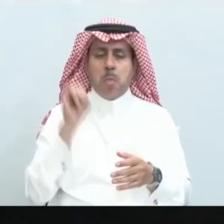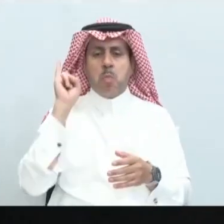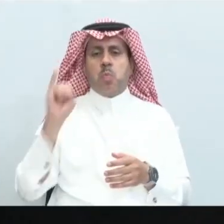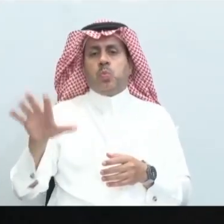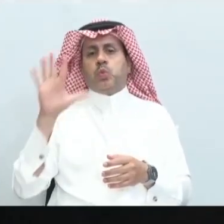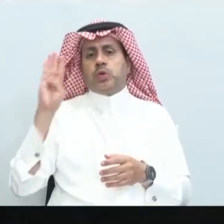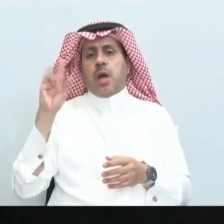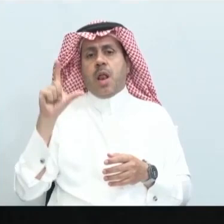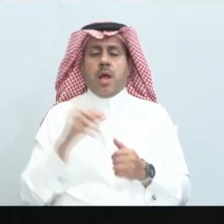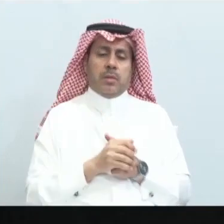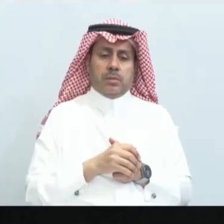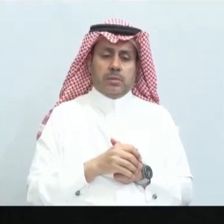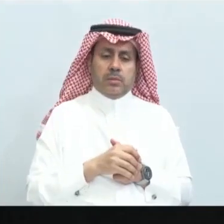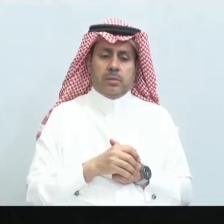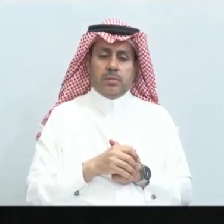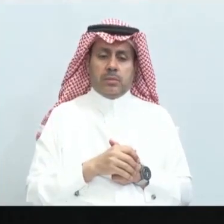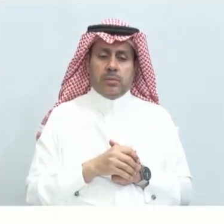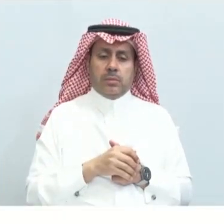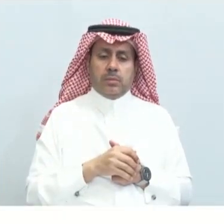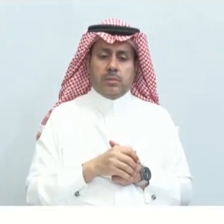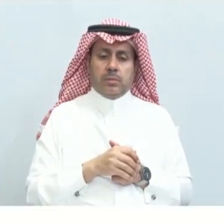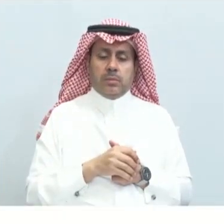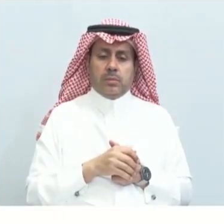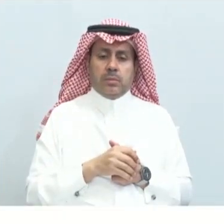ولا يكون بيني وبينه خلاف